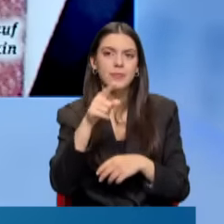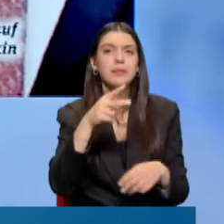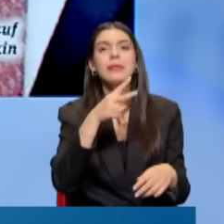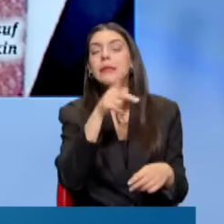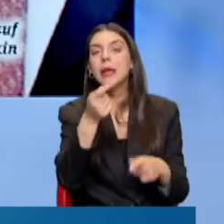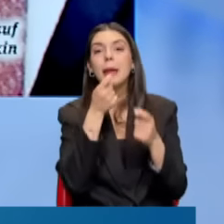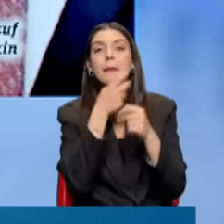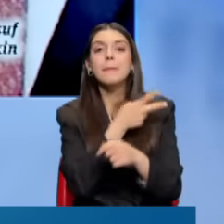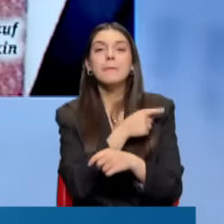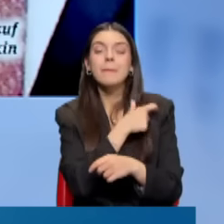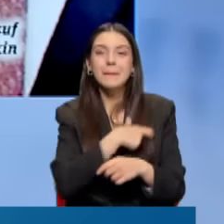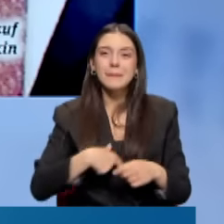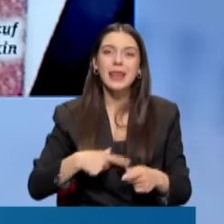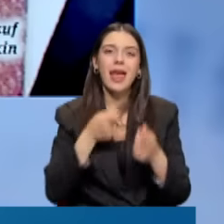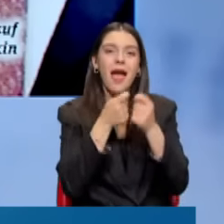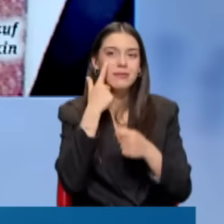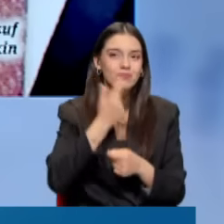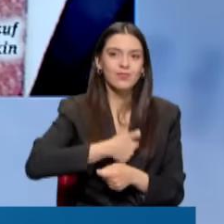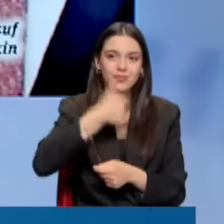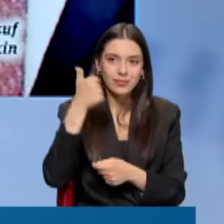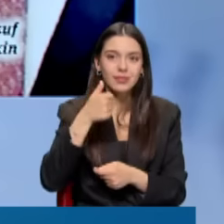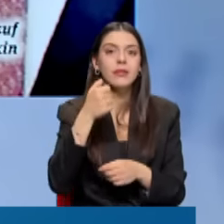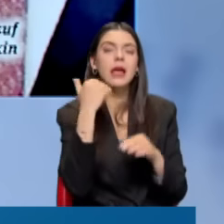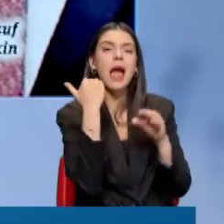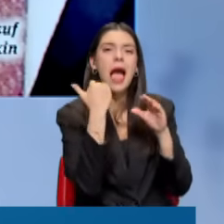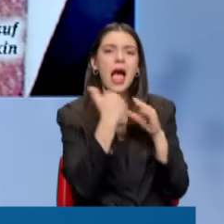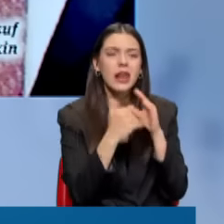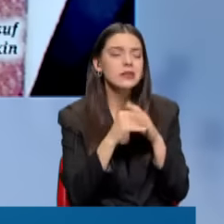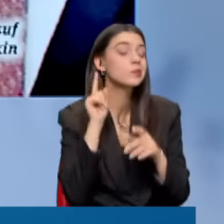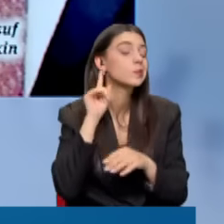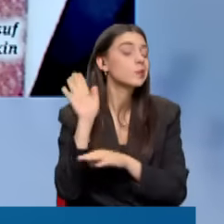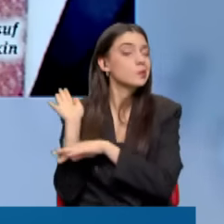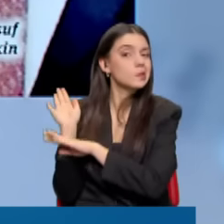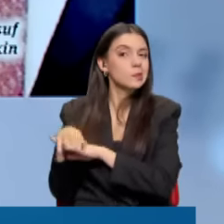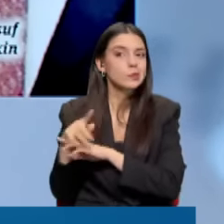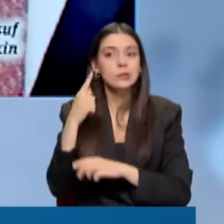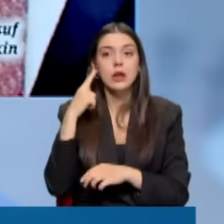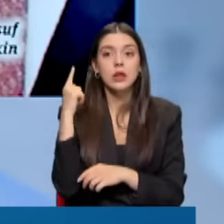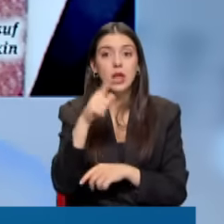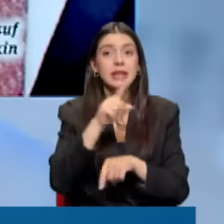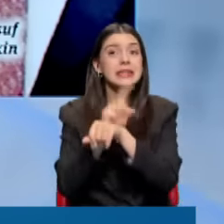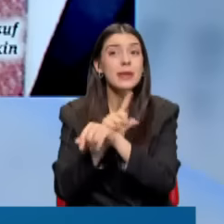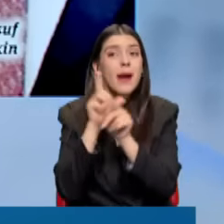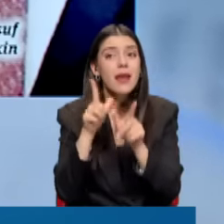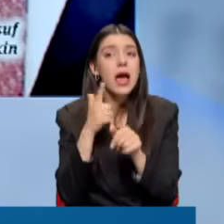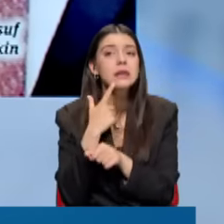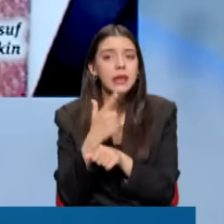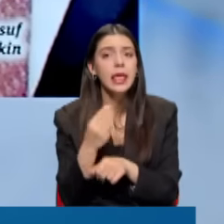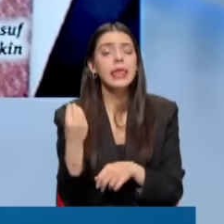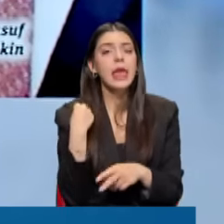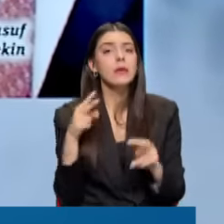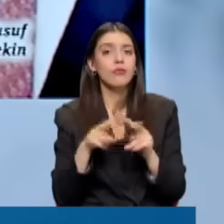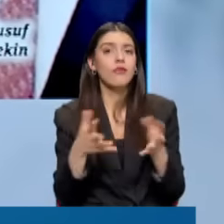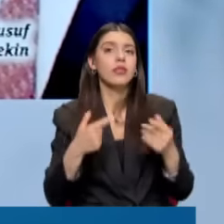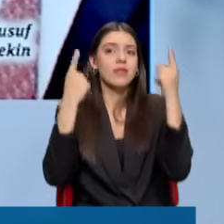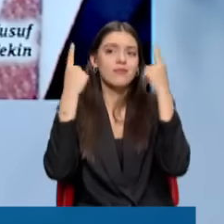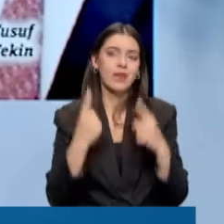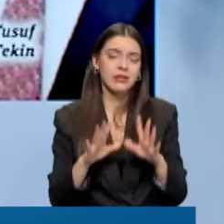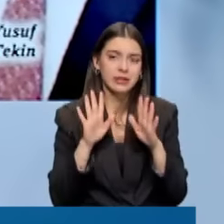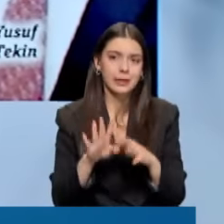asmadı incelemek ve yeni öneriler hazırlamak için zaman lazım çağrılarına rağmen yeni müfredatı devreye aldı